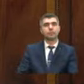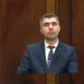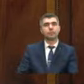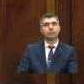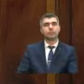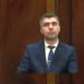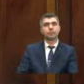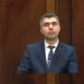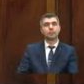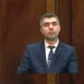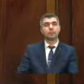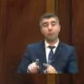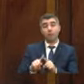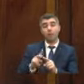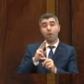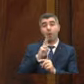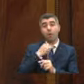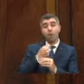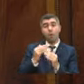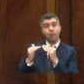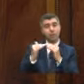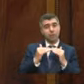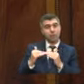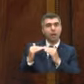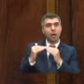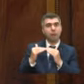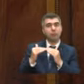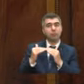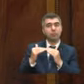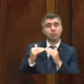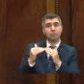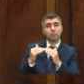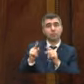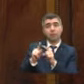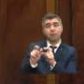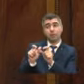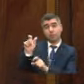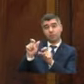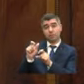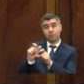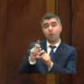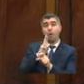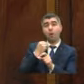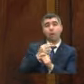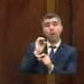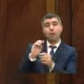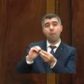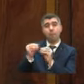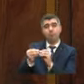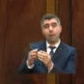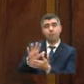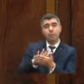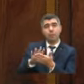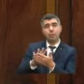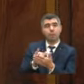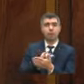فهمتيني؟ والحكومه منسجمه والاغلبيه كتعبر على المواقف ديالها السياسيه احيانا بمشاكل. ليش هذا السي انا